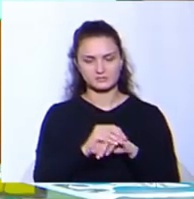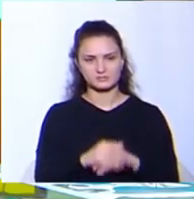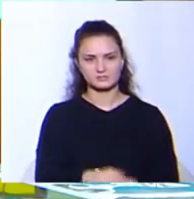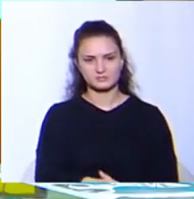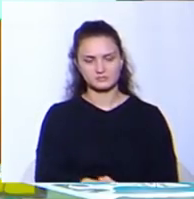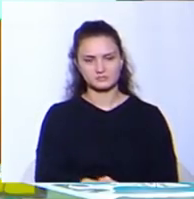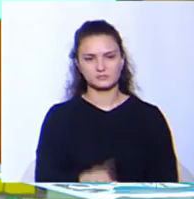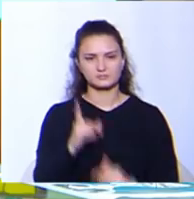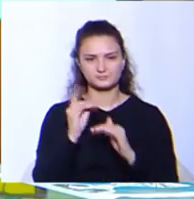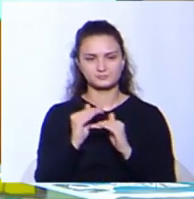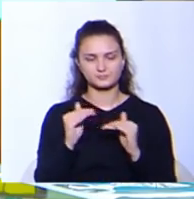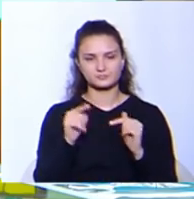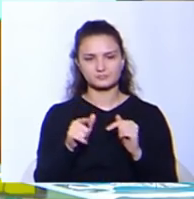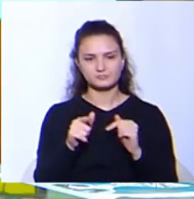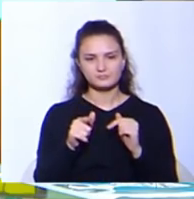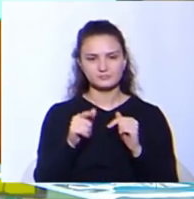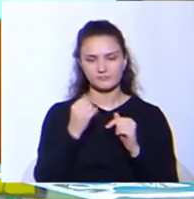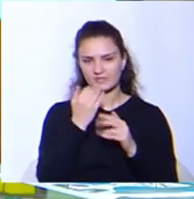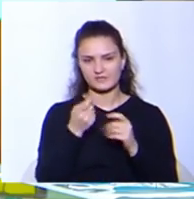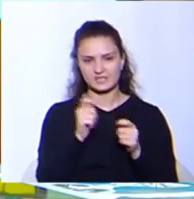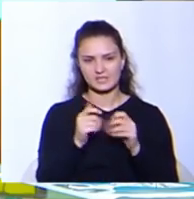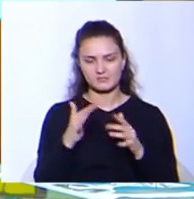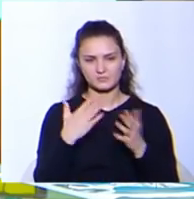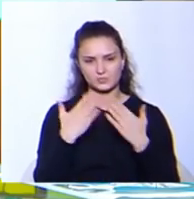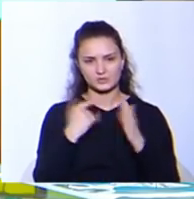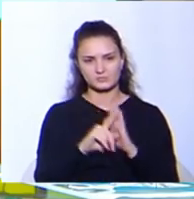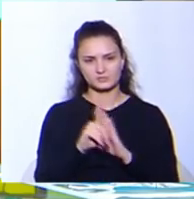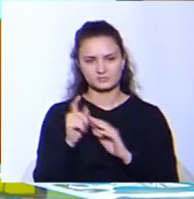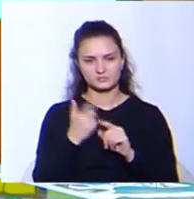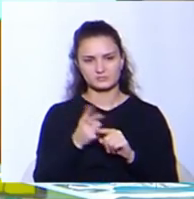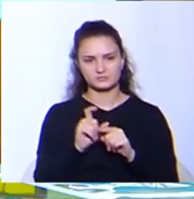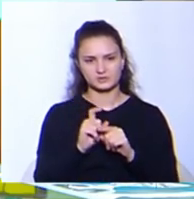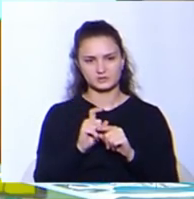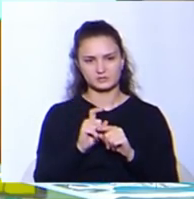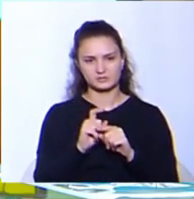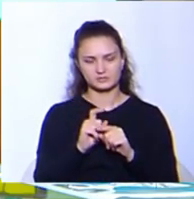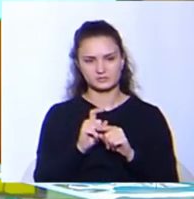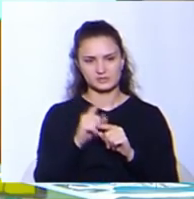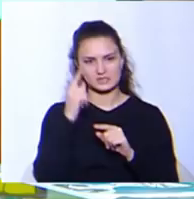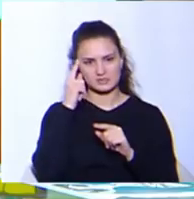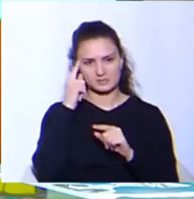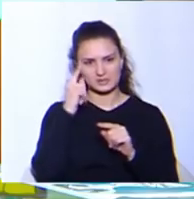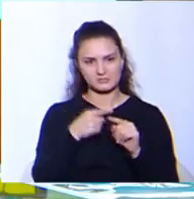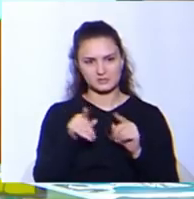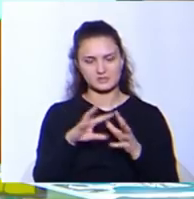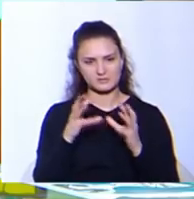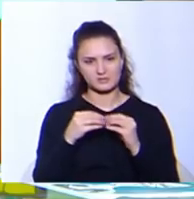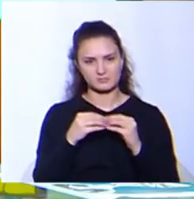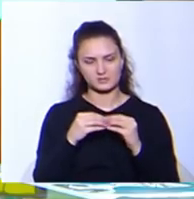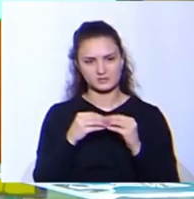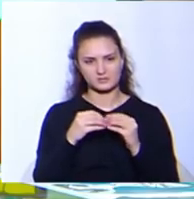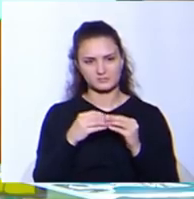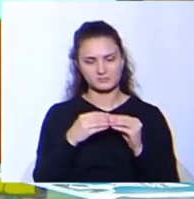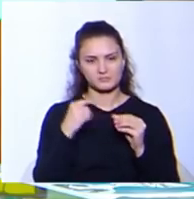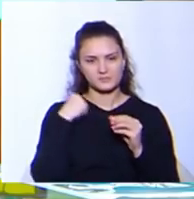გზის, რომ ბავშვები ამ ნივთიერებებთან ურთიერთობას იწყებენ. ძალიან დასაფიქრებელია ეს ყველაფერი და